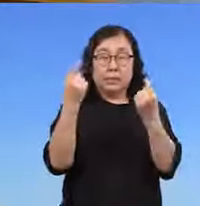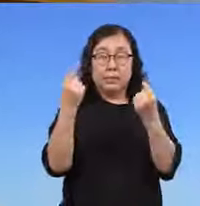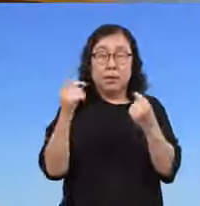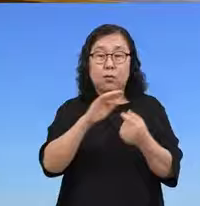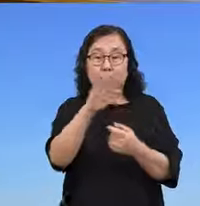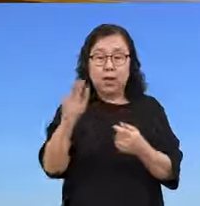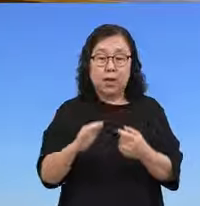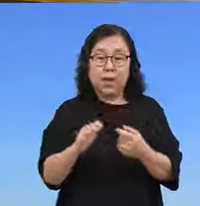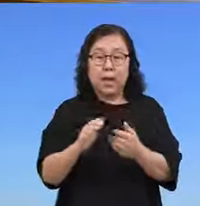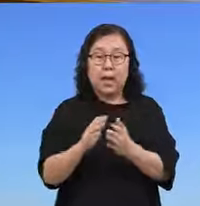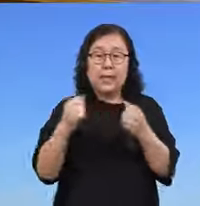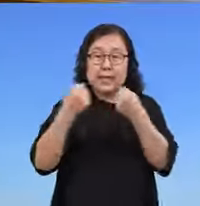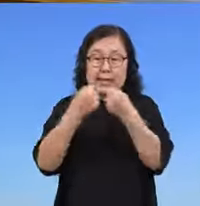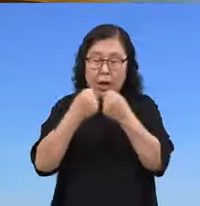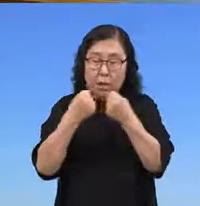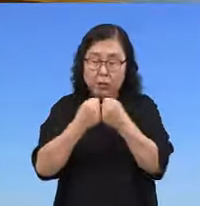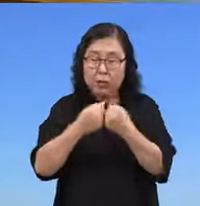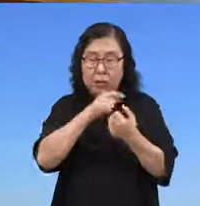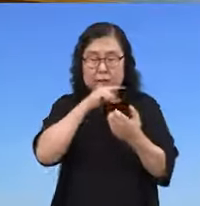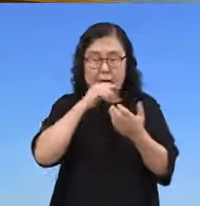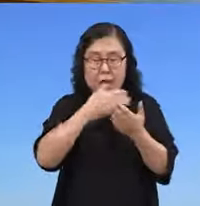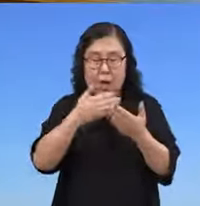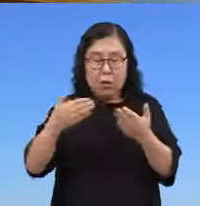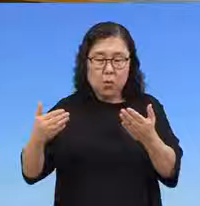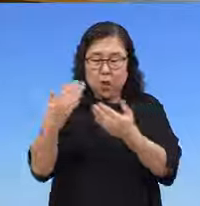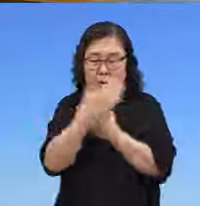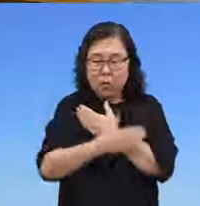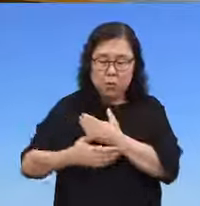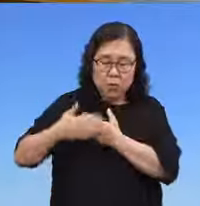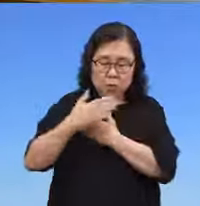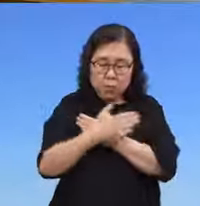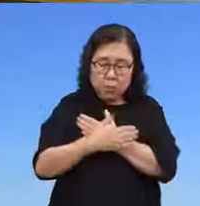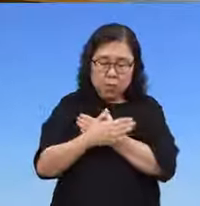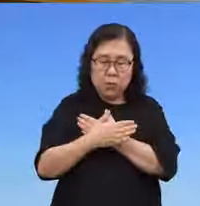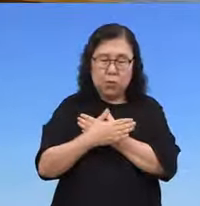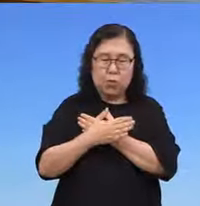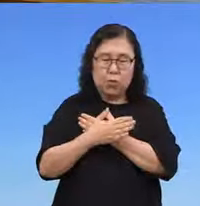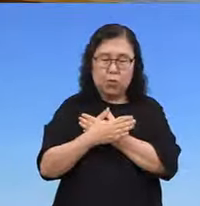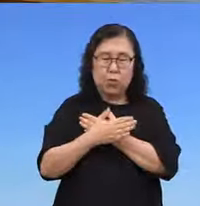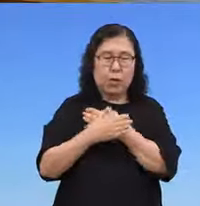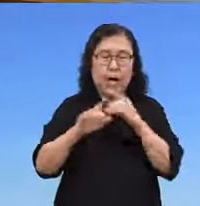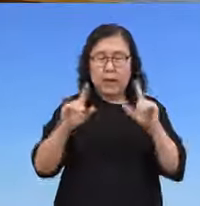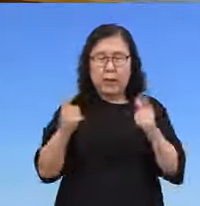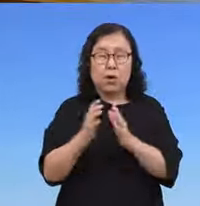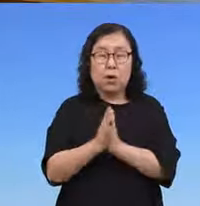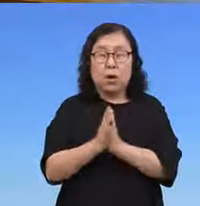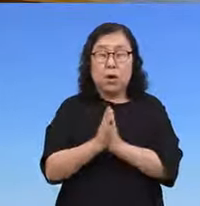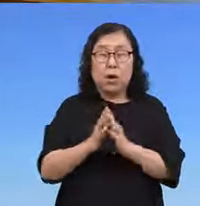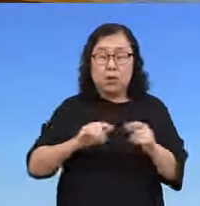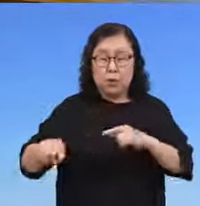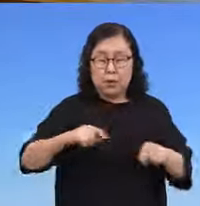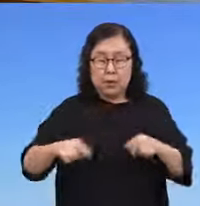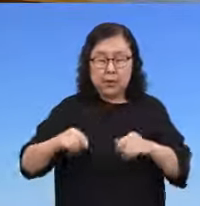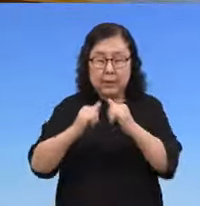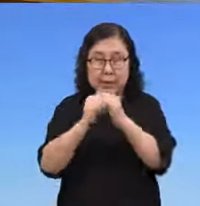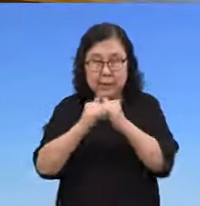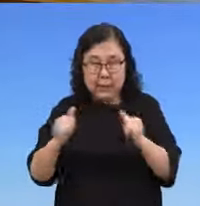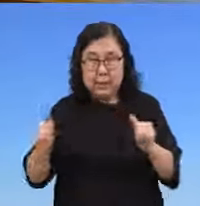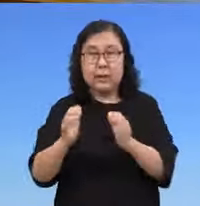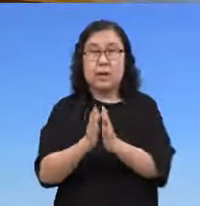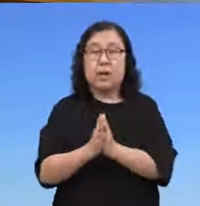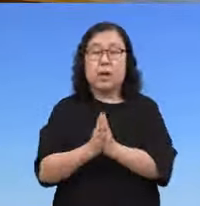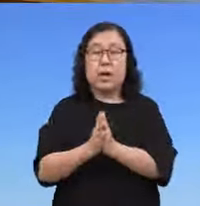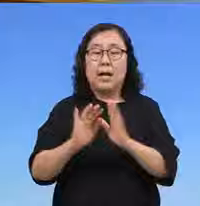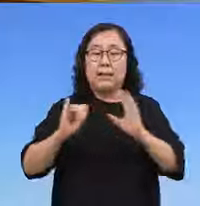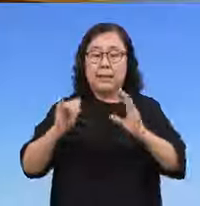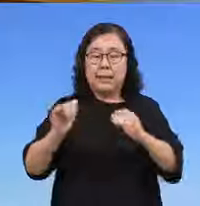마찬가지예요. 우리의 씨름은 혈과 육을 상대하는 것이 아니요 통치자들과 권세들과 이 어둠의 세상 주관자들과 하늘에 있는